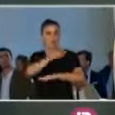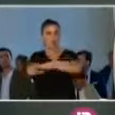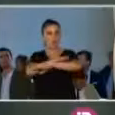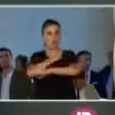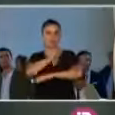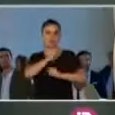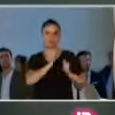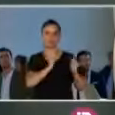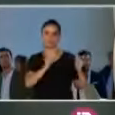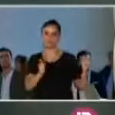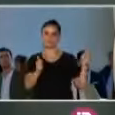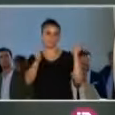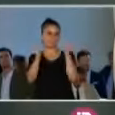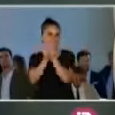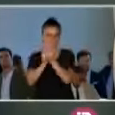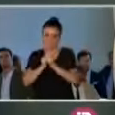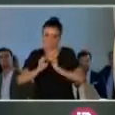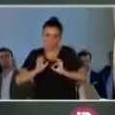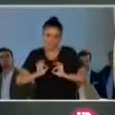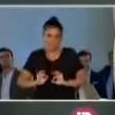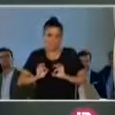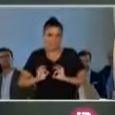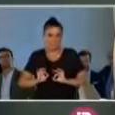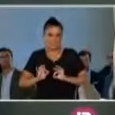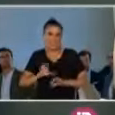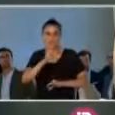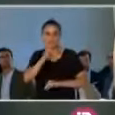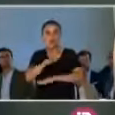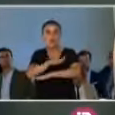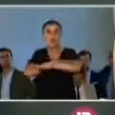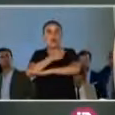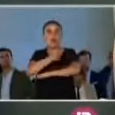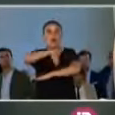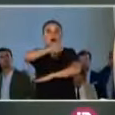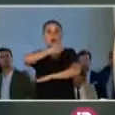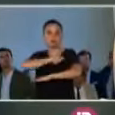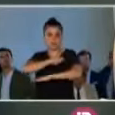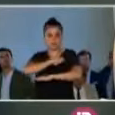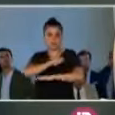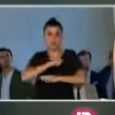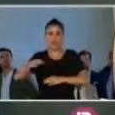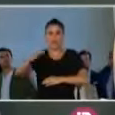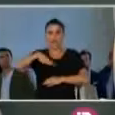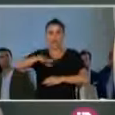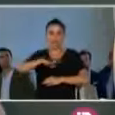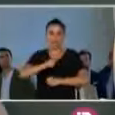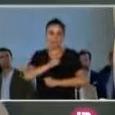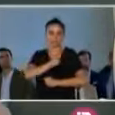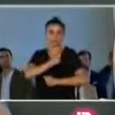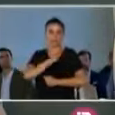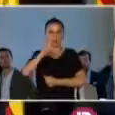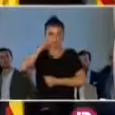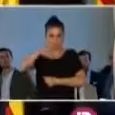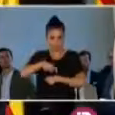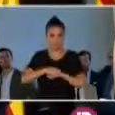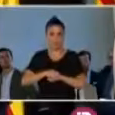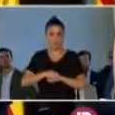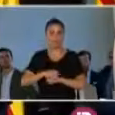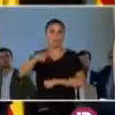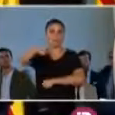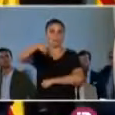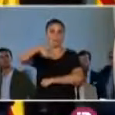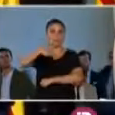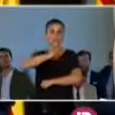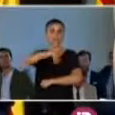que vuestra pasión por estas islas, expresada directamente por el presidente Pedro Sánchez, nos impulsará hacia un horizonte de cohesión y de